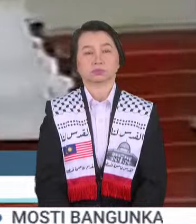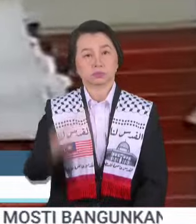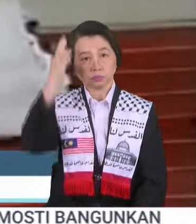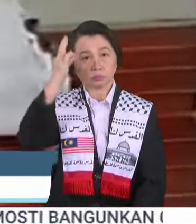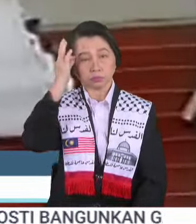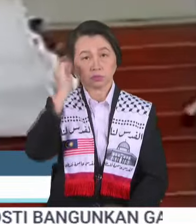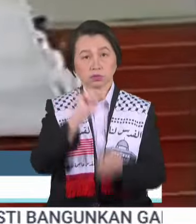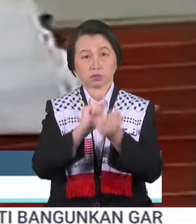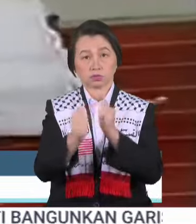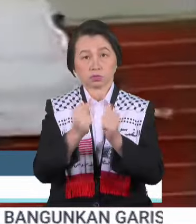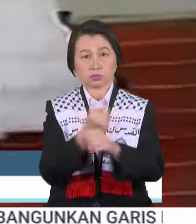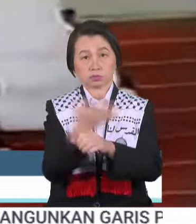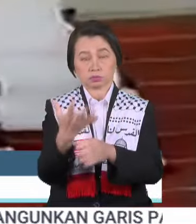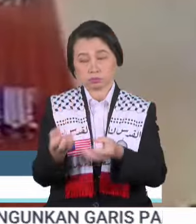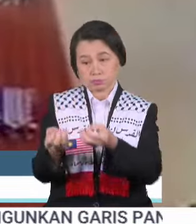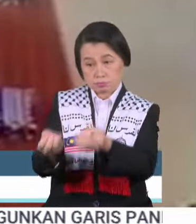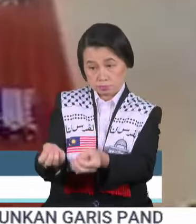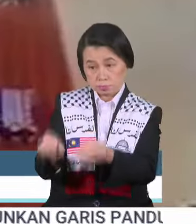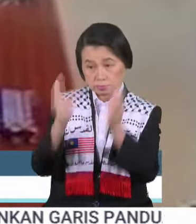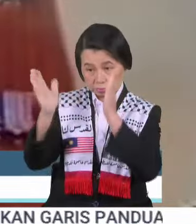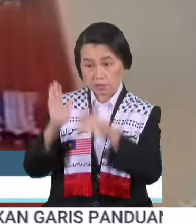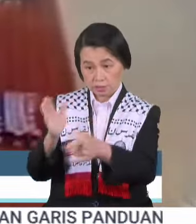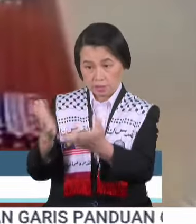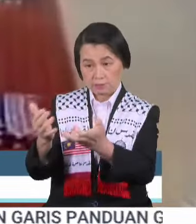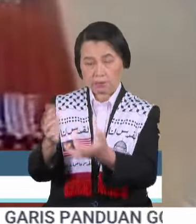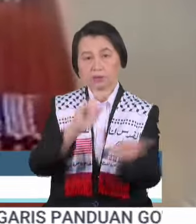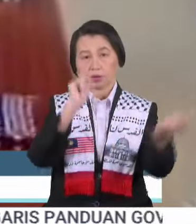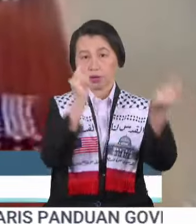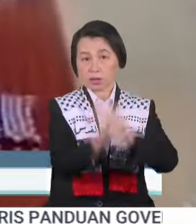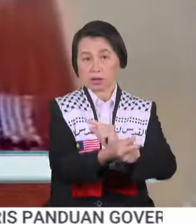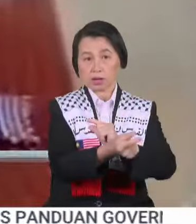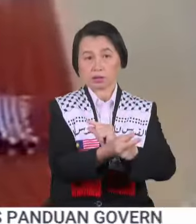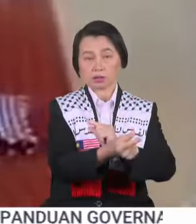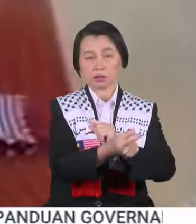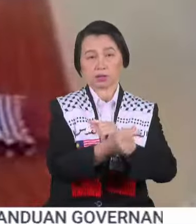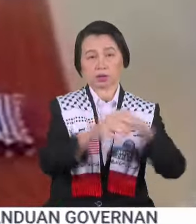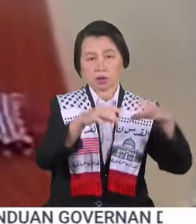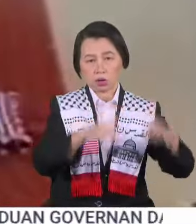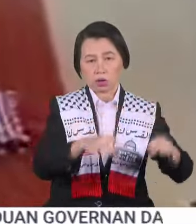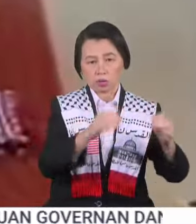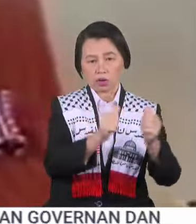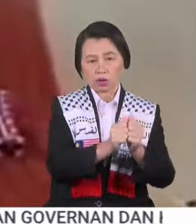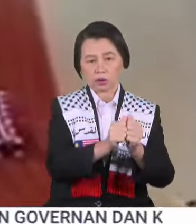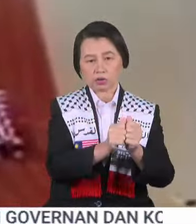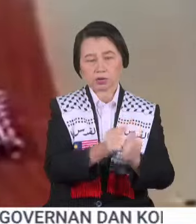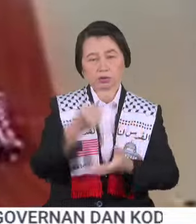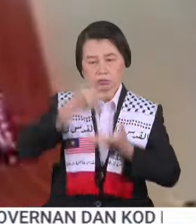Persekutuan Sukan Commonwealth membuat tawaran kepada Malaysia untuk menggantikan Victoria dengan